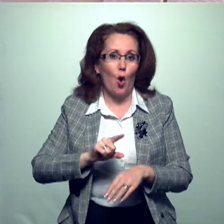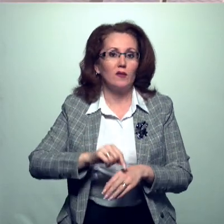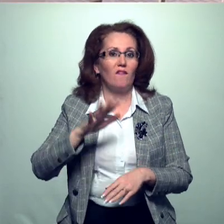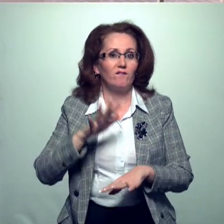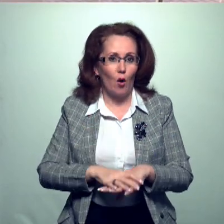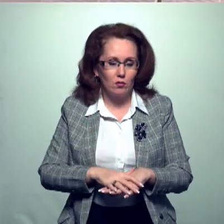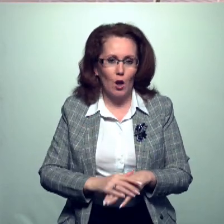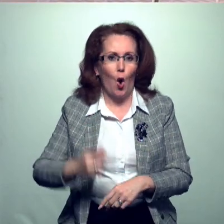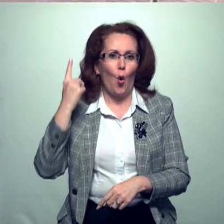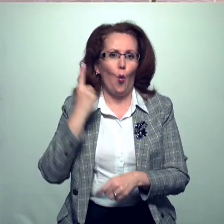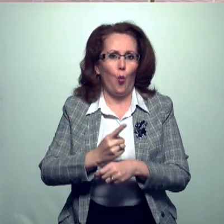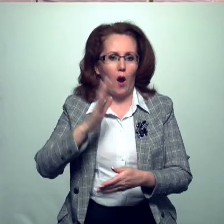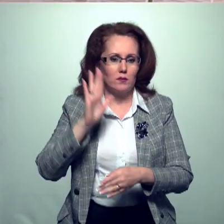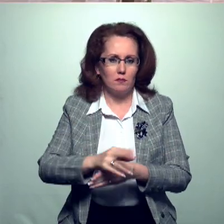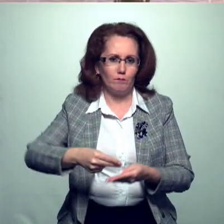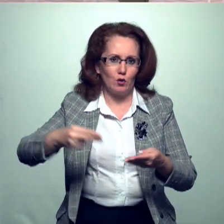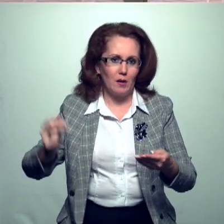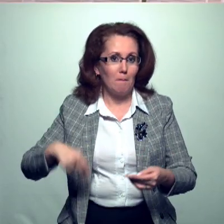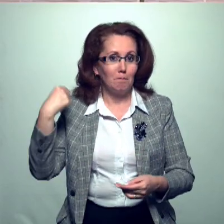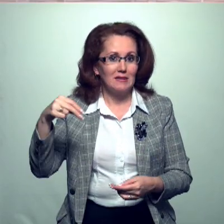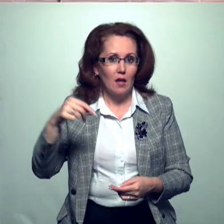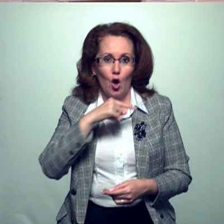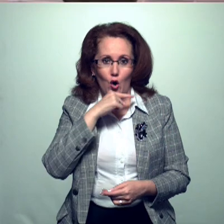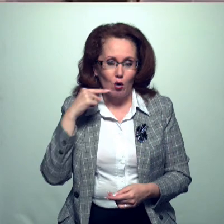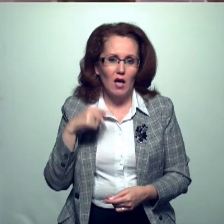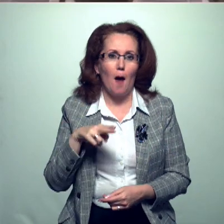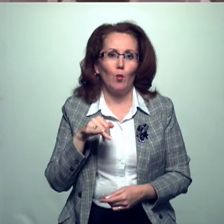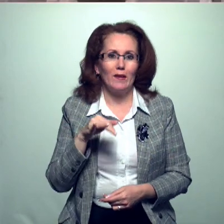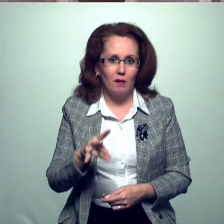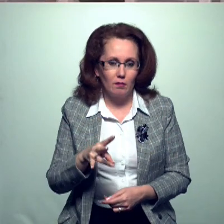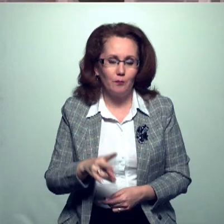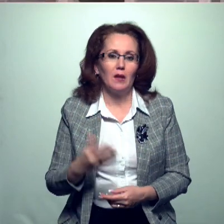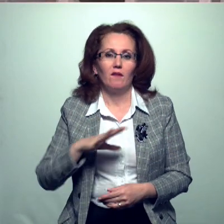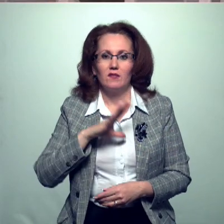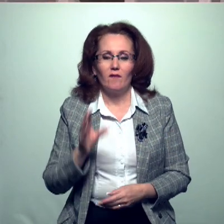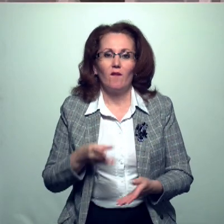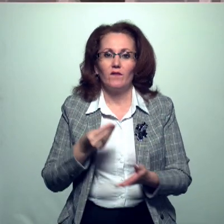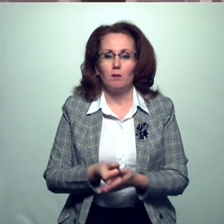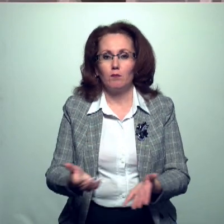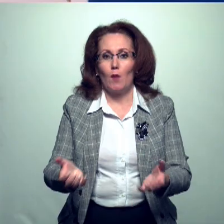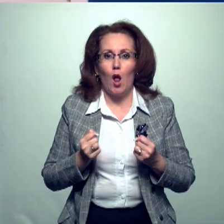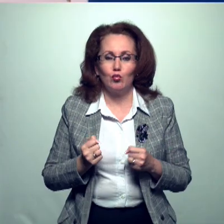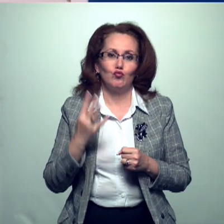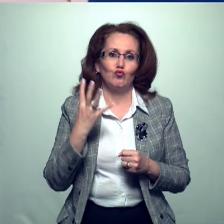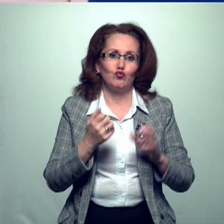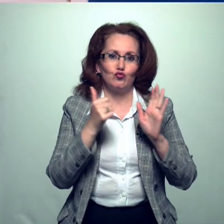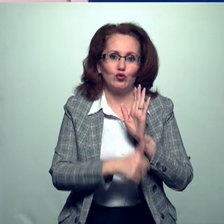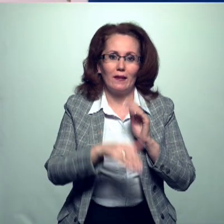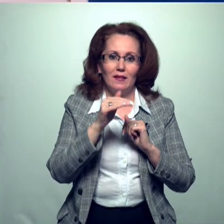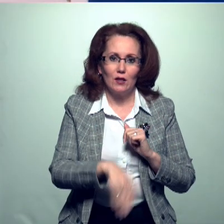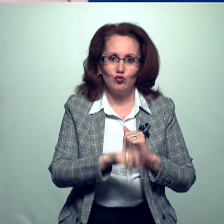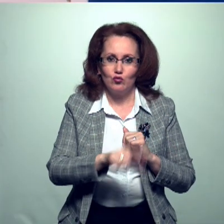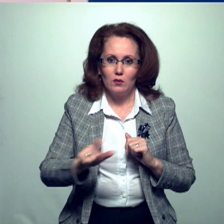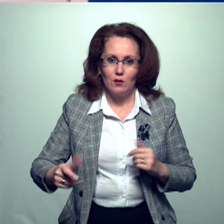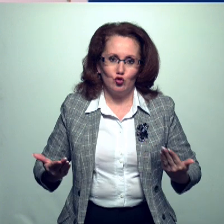фонда. Указ об их начислении подписал президент России Владимир Путин. Всего выплаты получат примерно 460 тысяч жителей